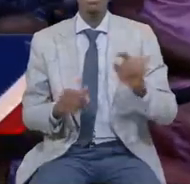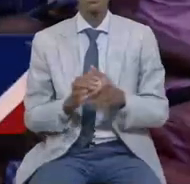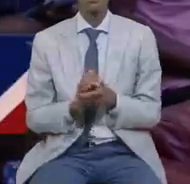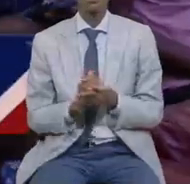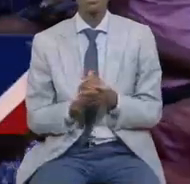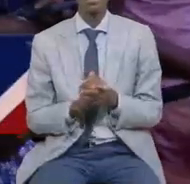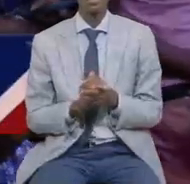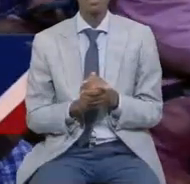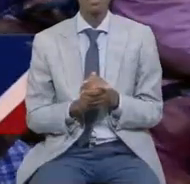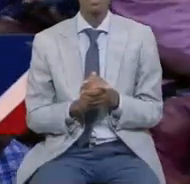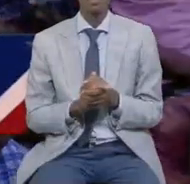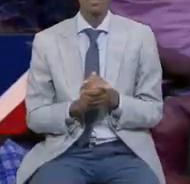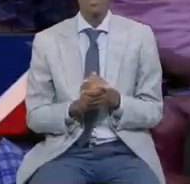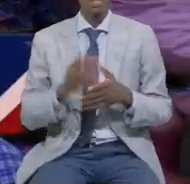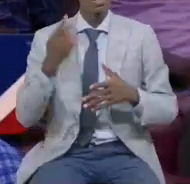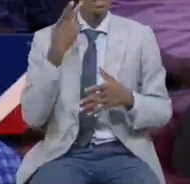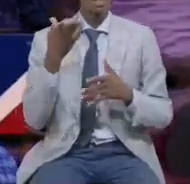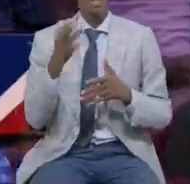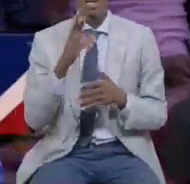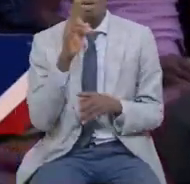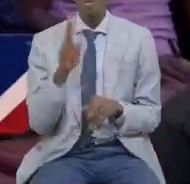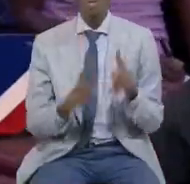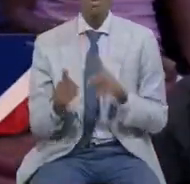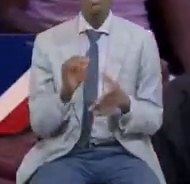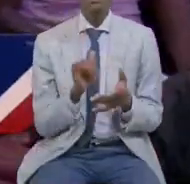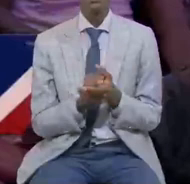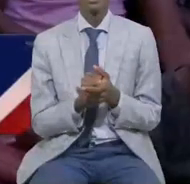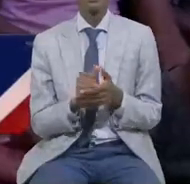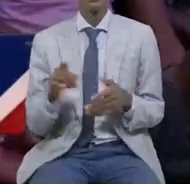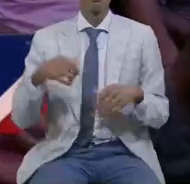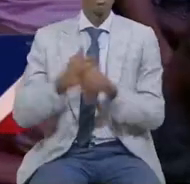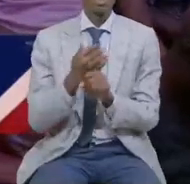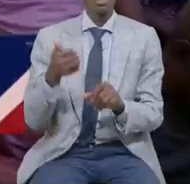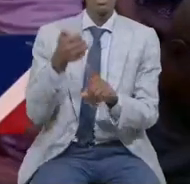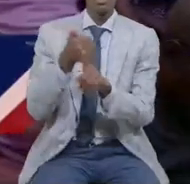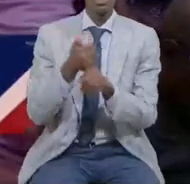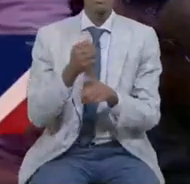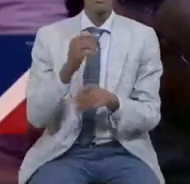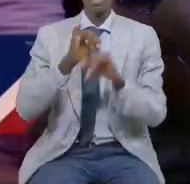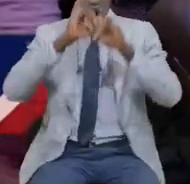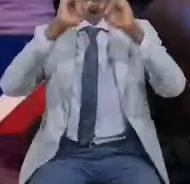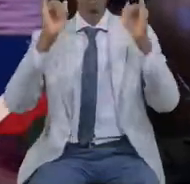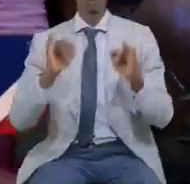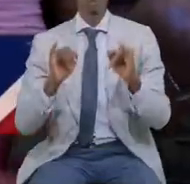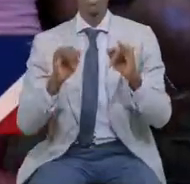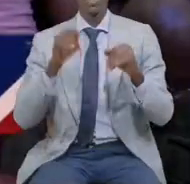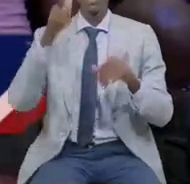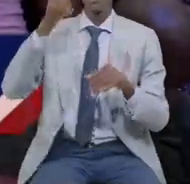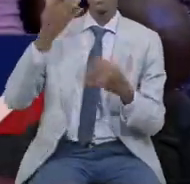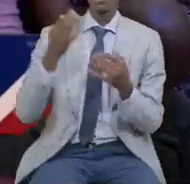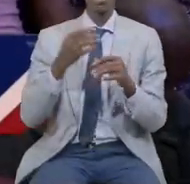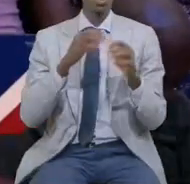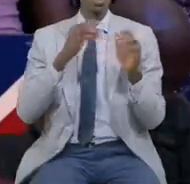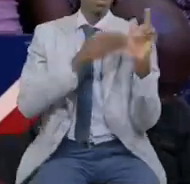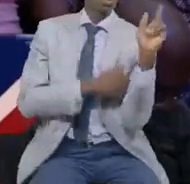tyran. Il y a des gens qui se font Dieu et croient que la